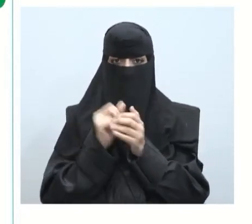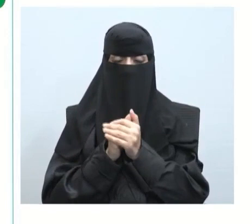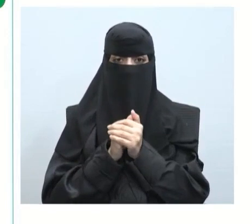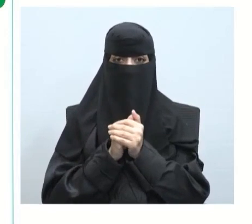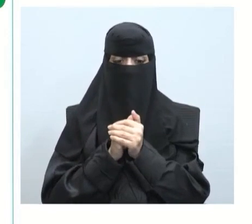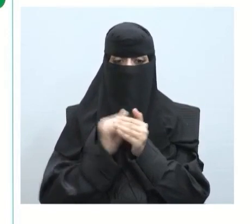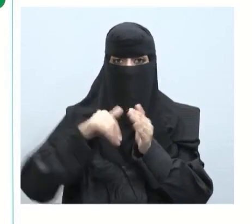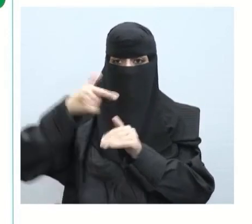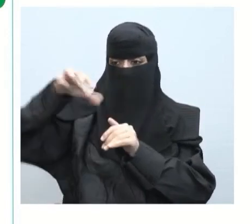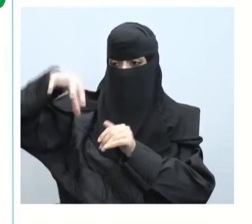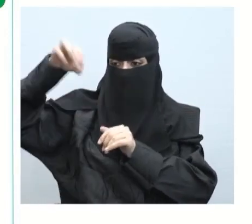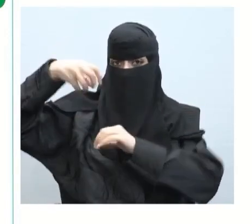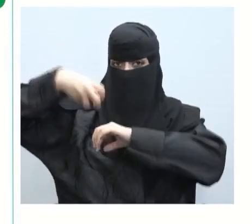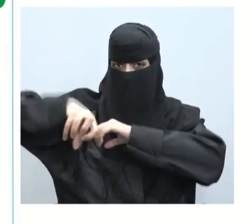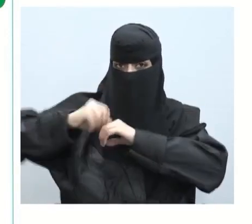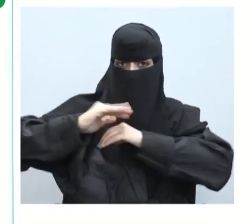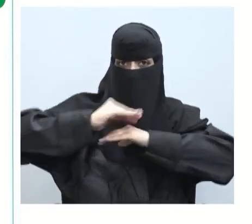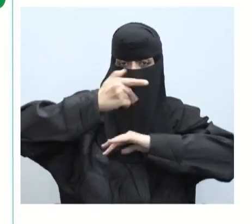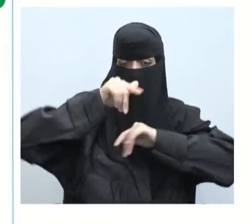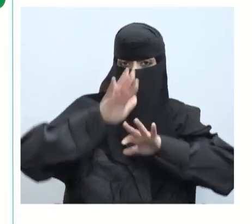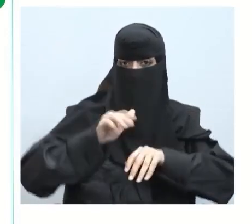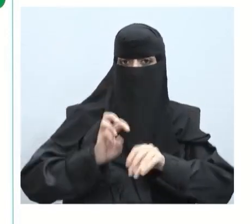بعد ذلك اختيار نوع الجهاز، مثلا هنا ويندوز.